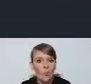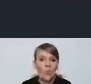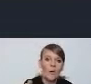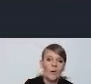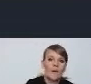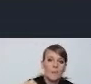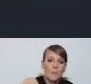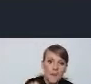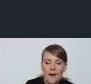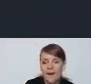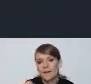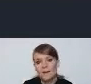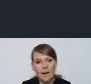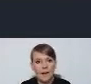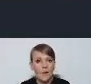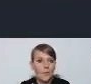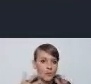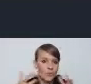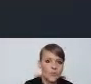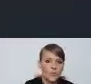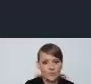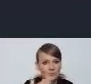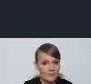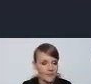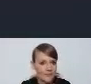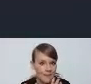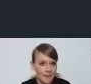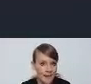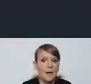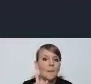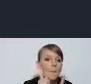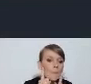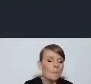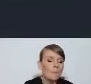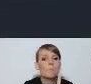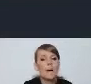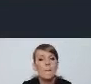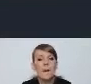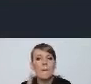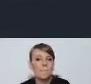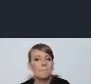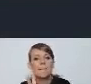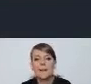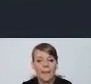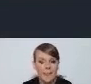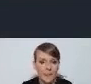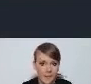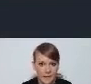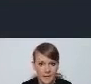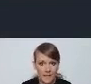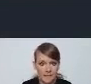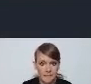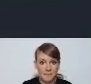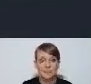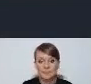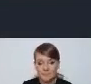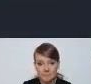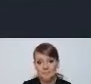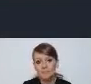bankowych albo dużych graczy na rynku, że prawdziwe PPP jest wtedy, kiedy no